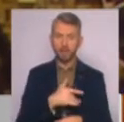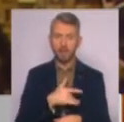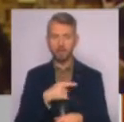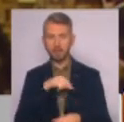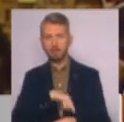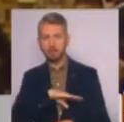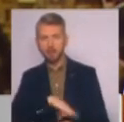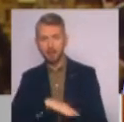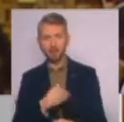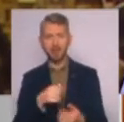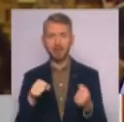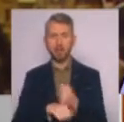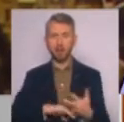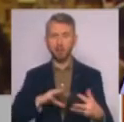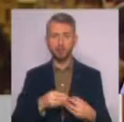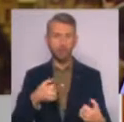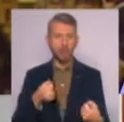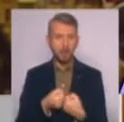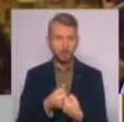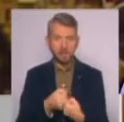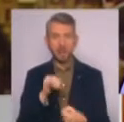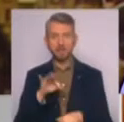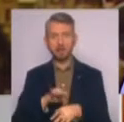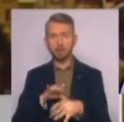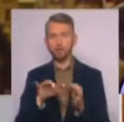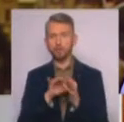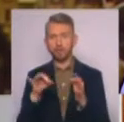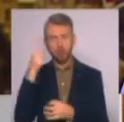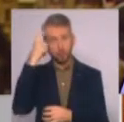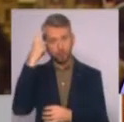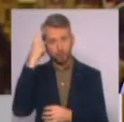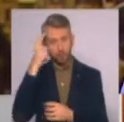ДТП та захворювань судин головного мозку. Епідемія